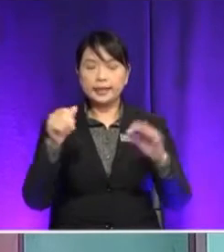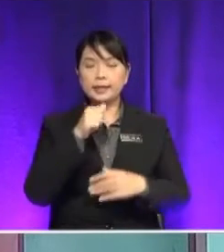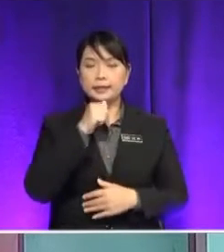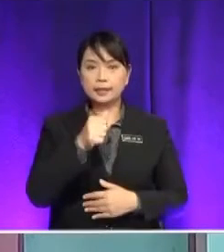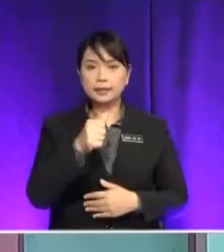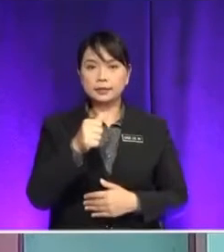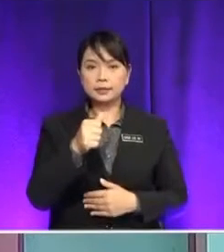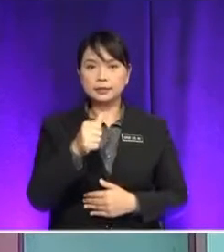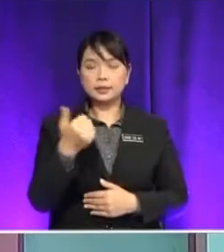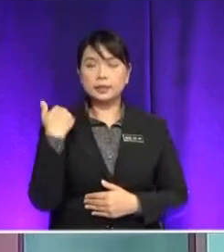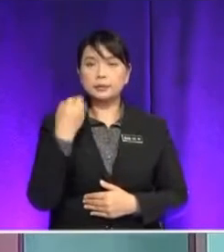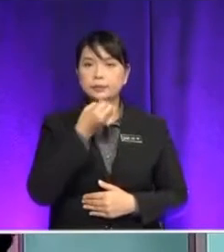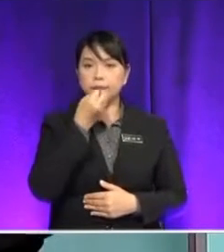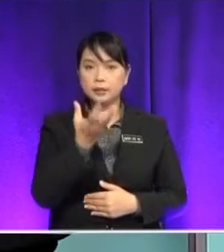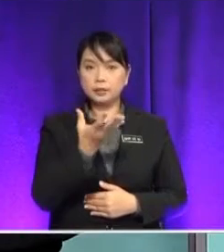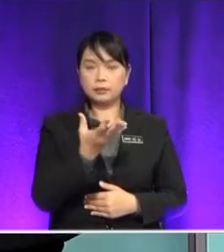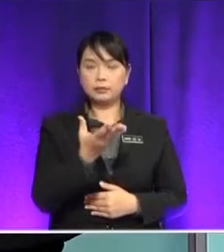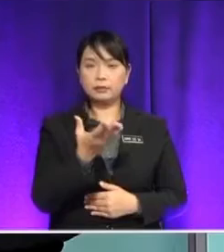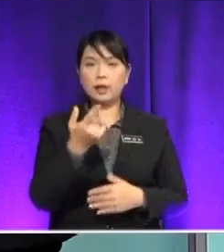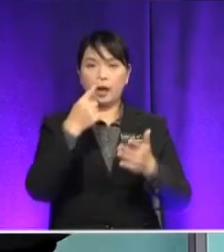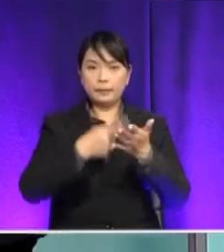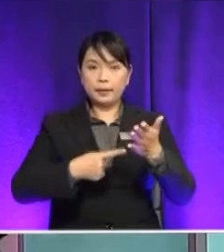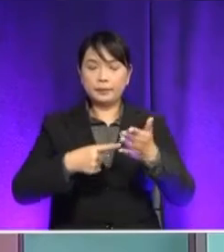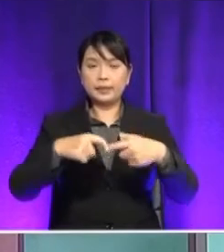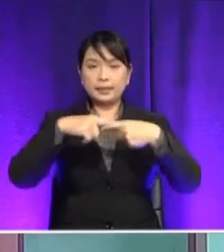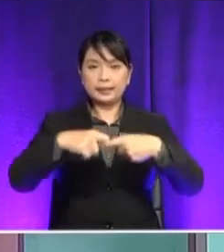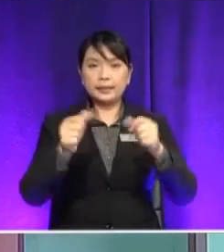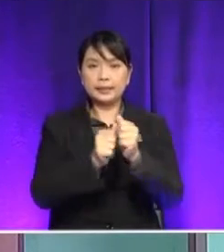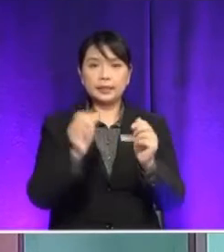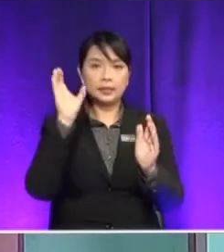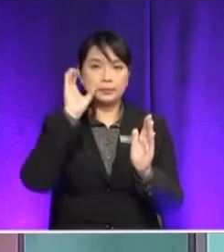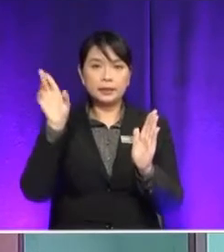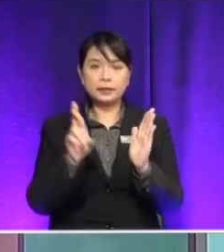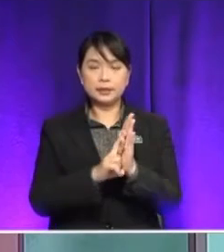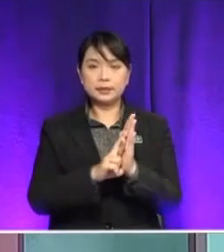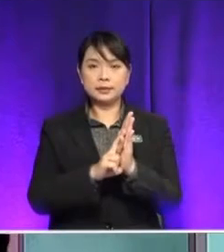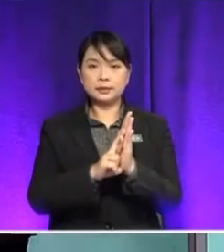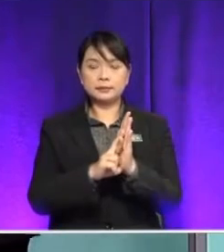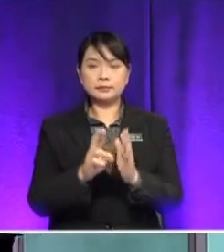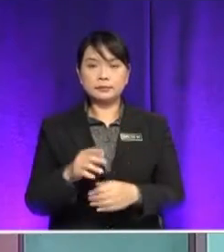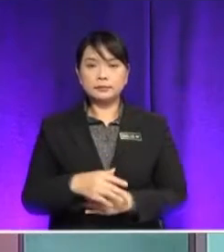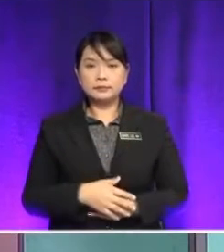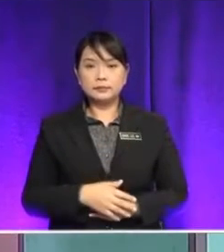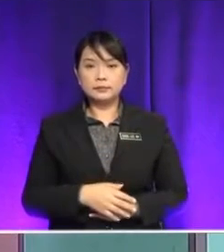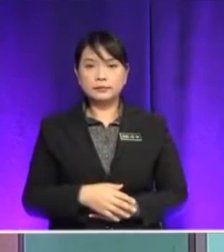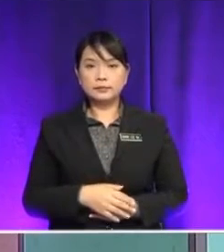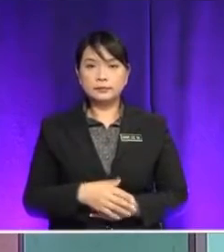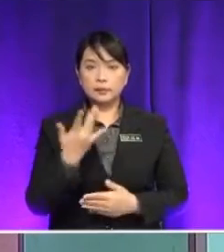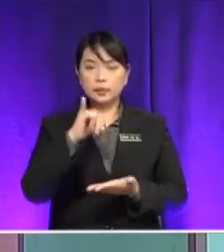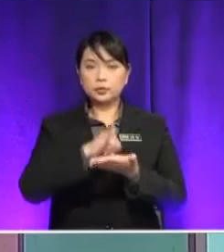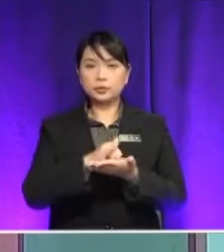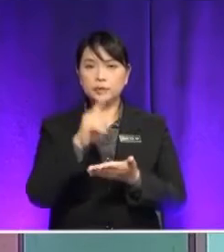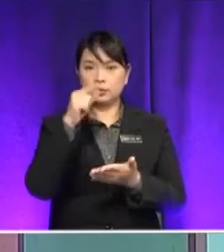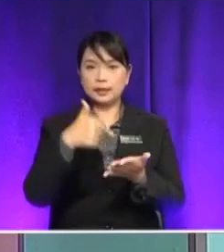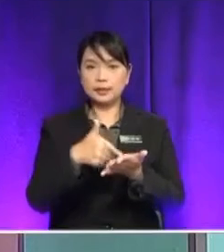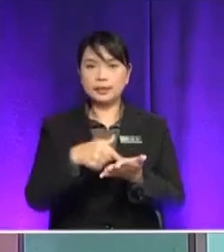soalny dengan gambar saja Aha Dengan gambar saja Adena apel HDX Ade nilai2 yang satu lagi kita tengok pergerakan J